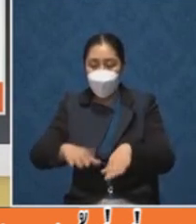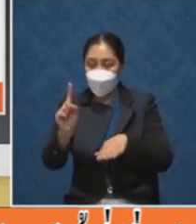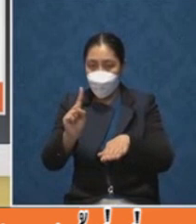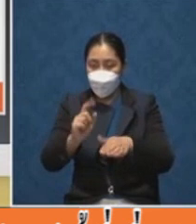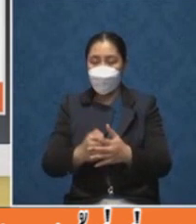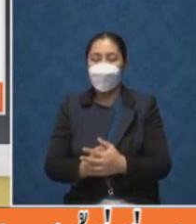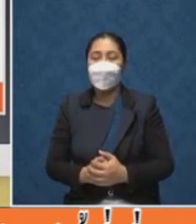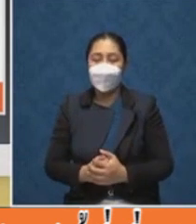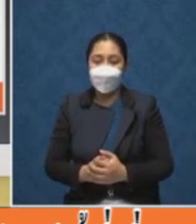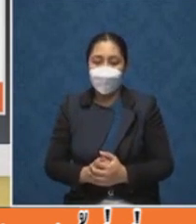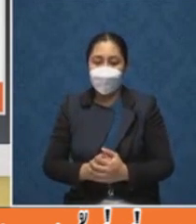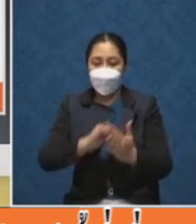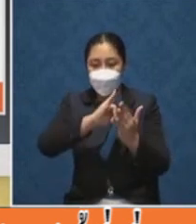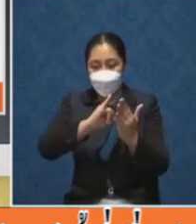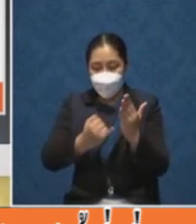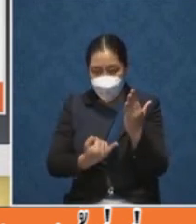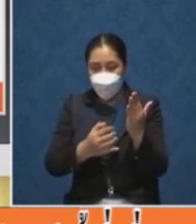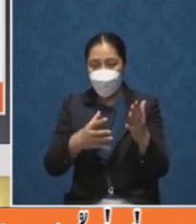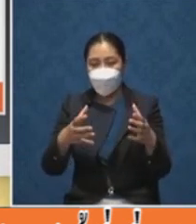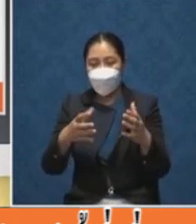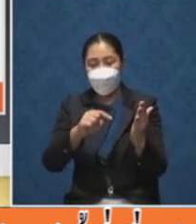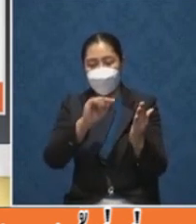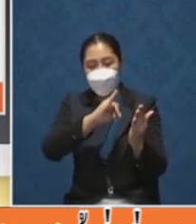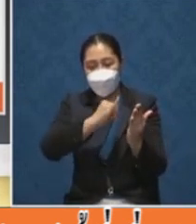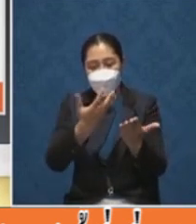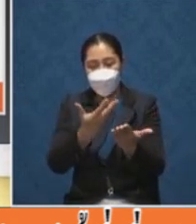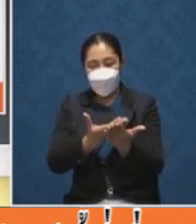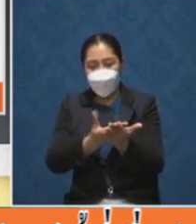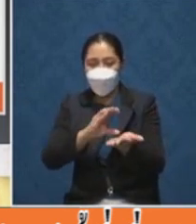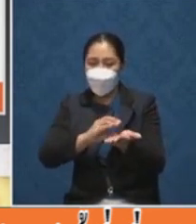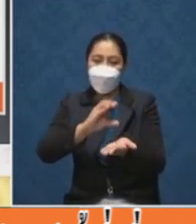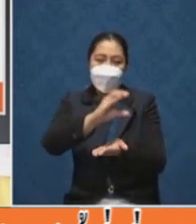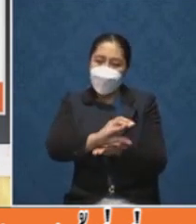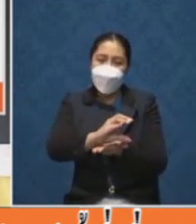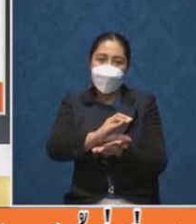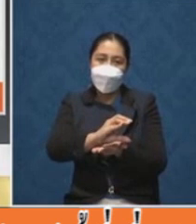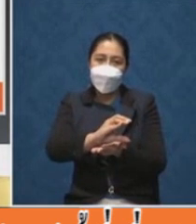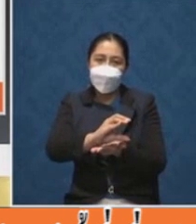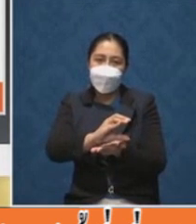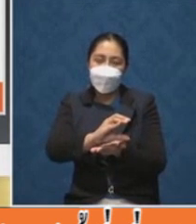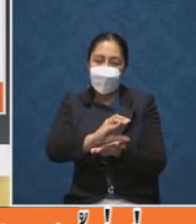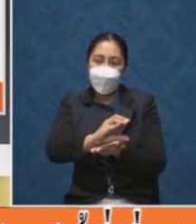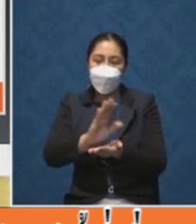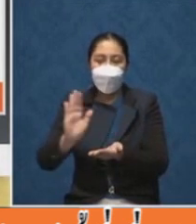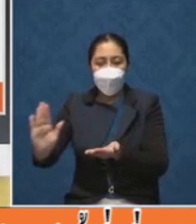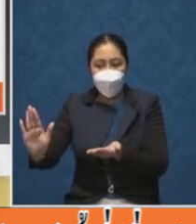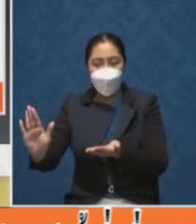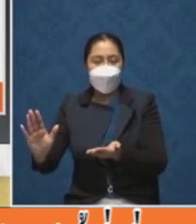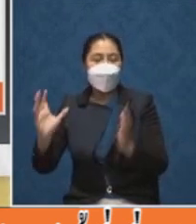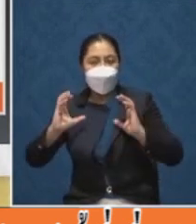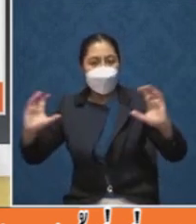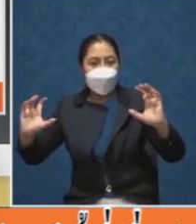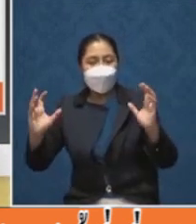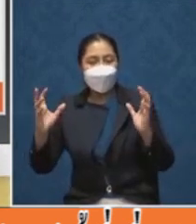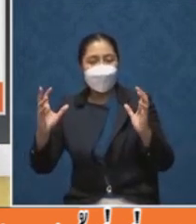าจังหวัดและกลุ่มจังหวัดไม่ได้ได้รับงบประมาณเฉพาะในส่วนที่ได้รับจากงบประมาณแผ่นดิน2ปีที่ผ่านม